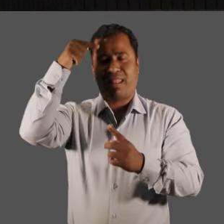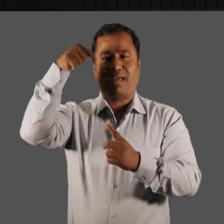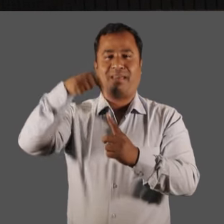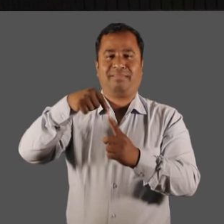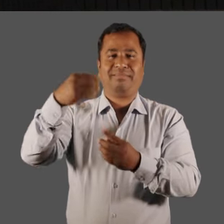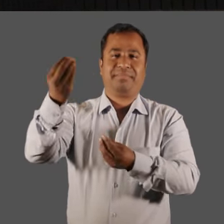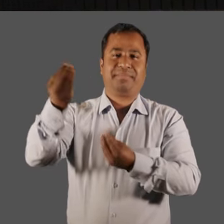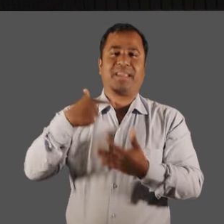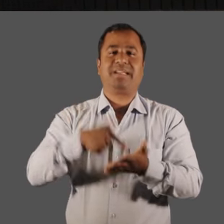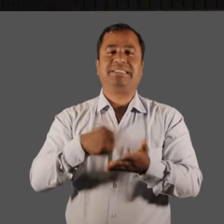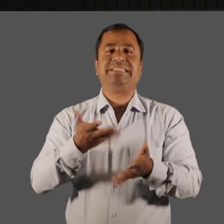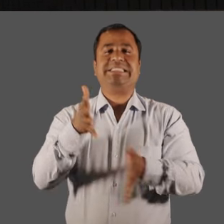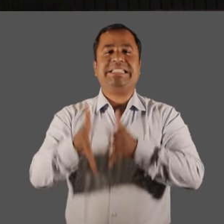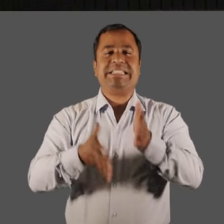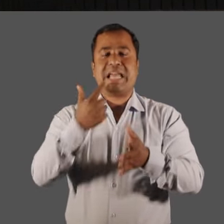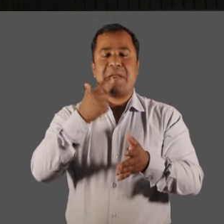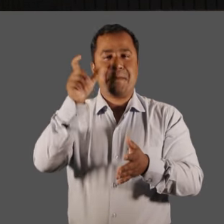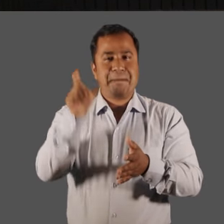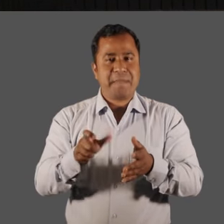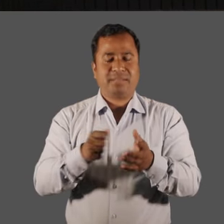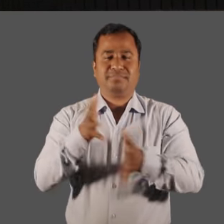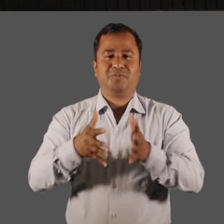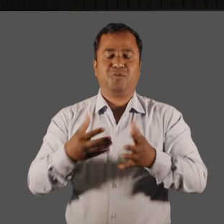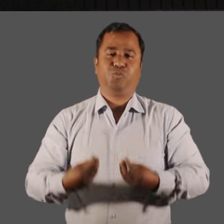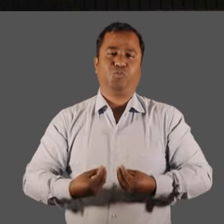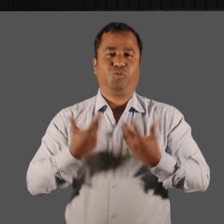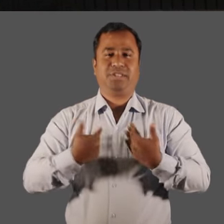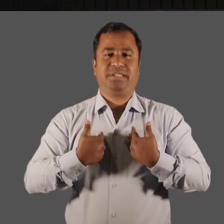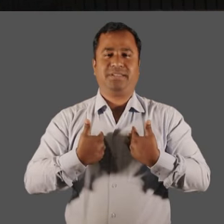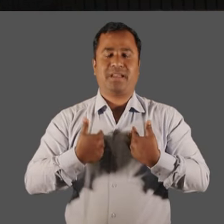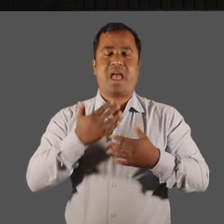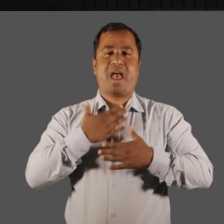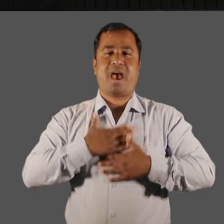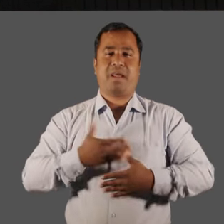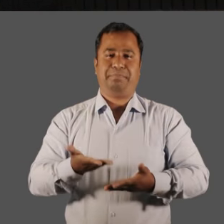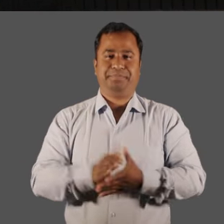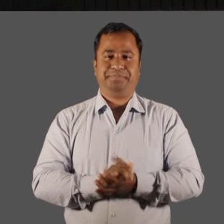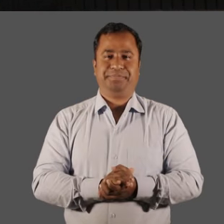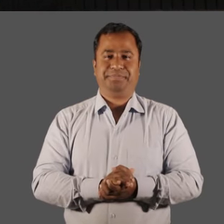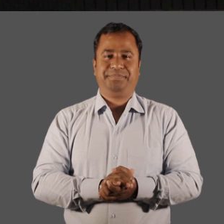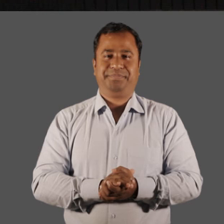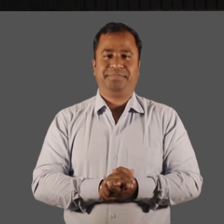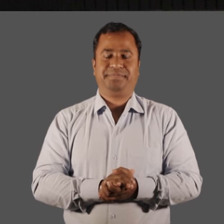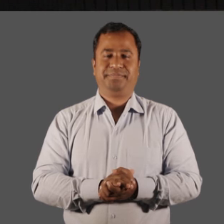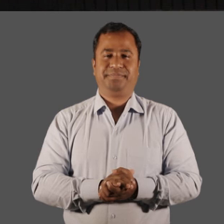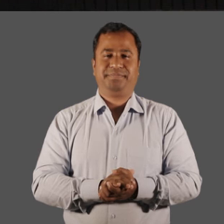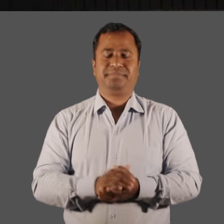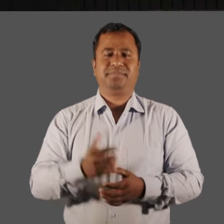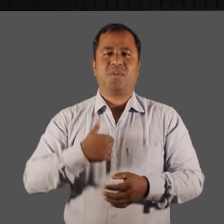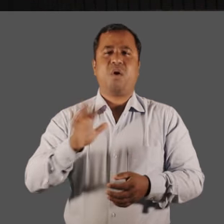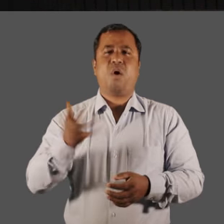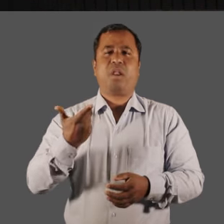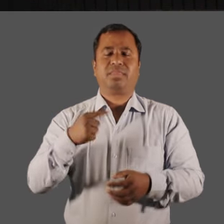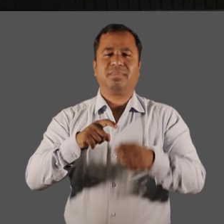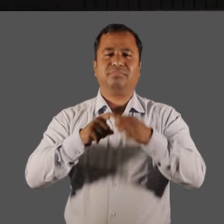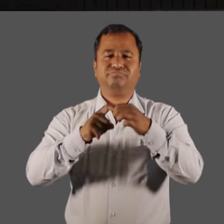মানে বাট আমরা আসলে সাইন ল্যাঙ্গুয়েজে কথা বলতেই কমফোর্ট ফিল করি। এরকম কি কখনো হয় যে মানে আমরা অনেক সময় হয় না যে